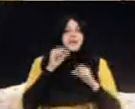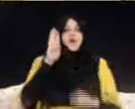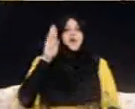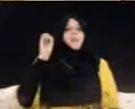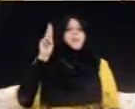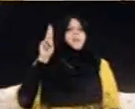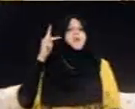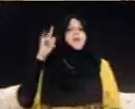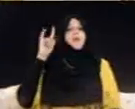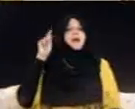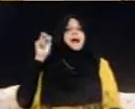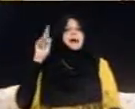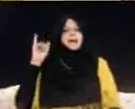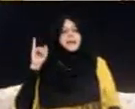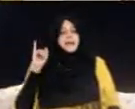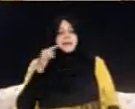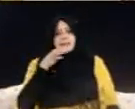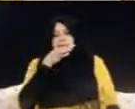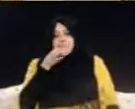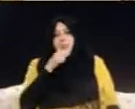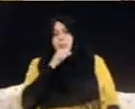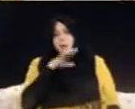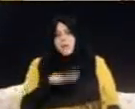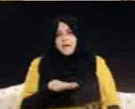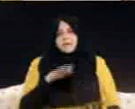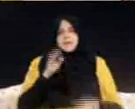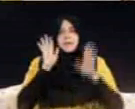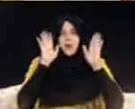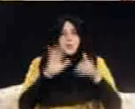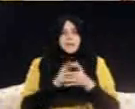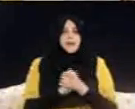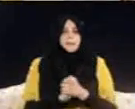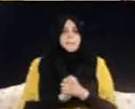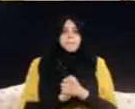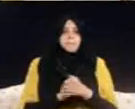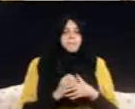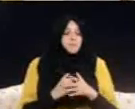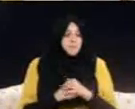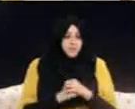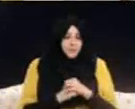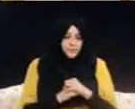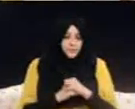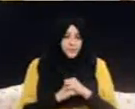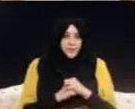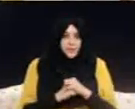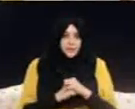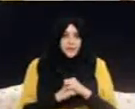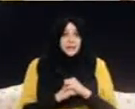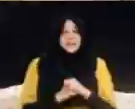الأدب المفرد، قال النبي صلى الله عليه وسلم في هذا الحديث: